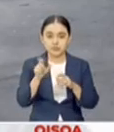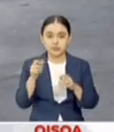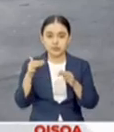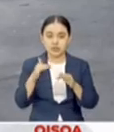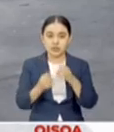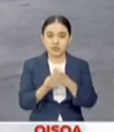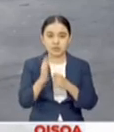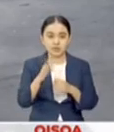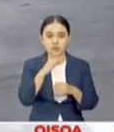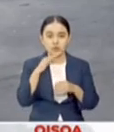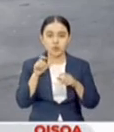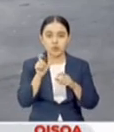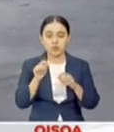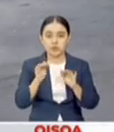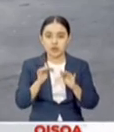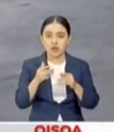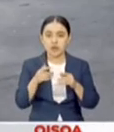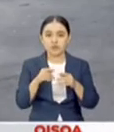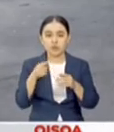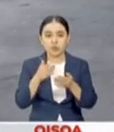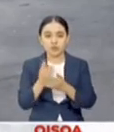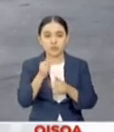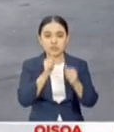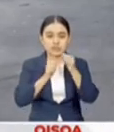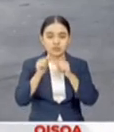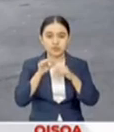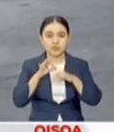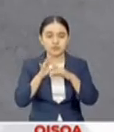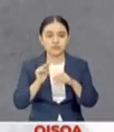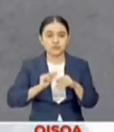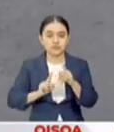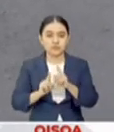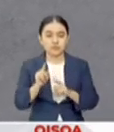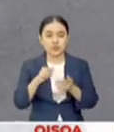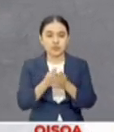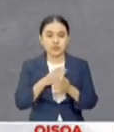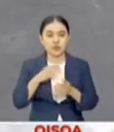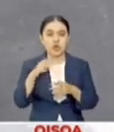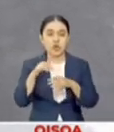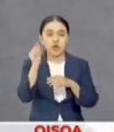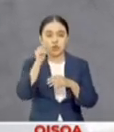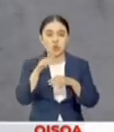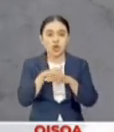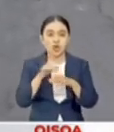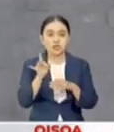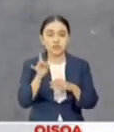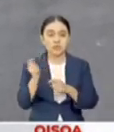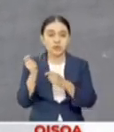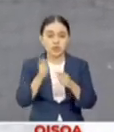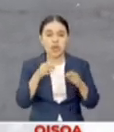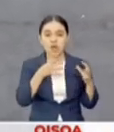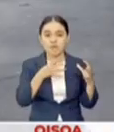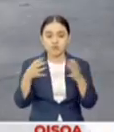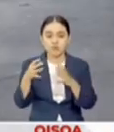chiqib, ko'p yo'lovchi tashiyotgan yo'nalishlarimizdan birida sinov tariqasida yo'nalishga chiqarilishi belgilangan. Xitoy Xalq Respublikasidan olib kelinayotgan